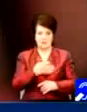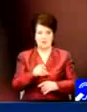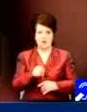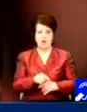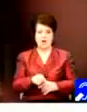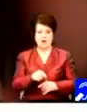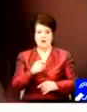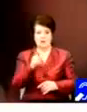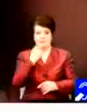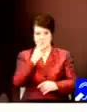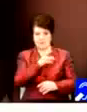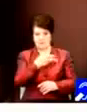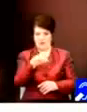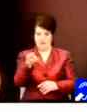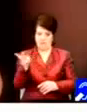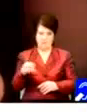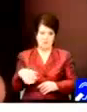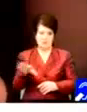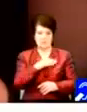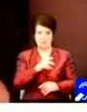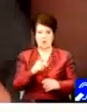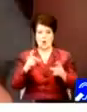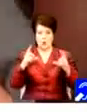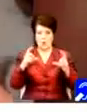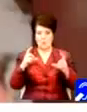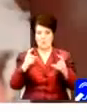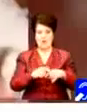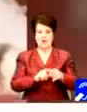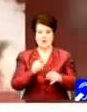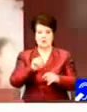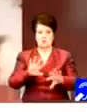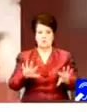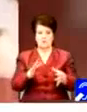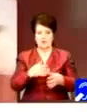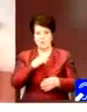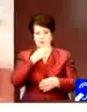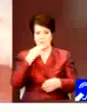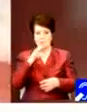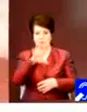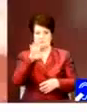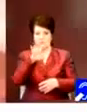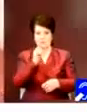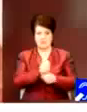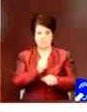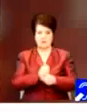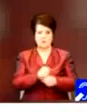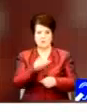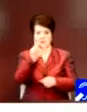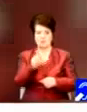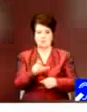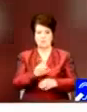procuraturii, inculpații au filmat tot ce s-a întâmplat cu telefonul, iar după săvârșirea crimei au făcut mai multe fotografii cu cadavrul